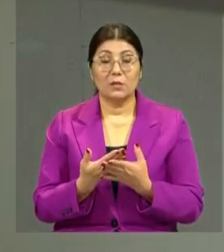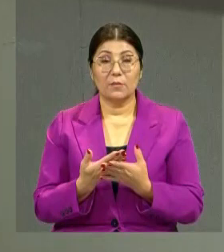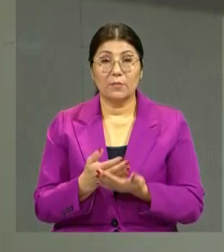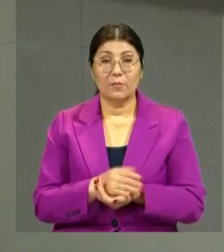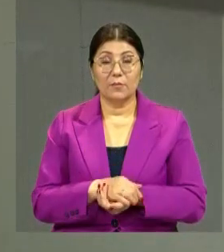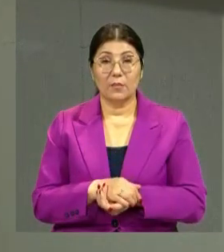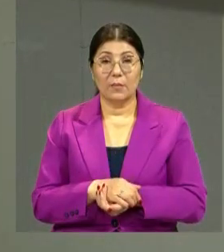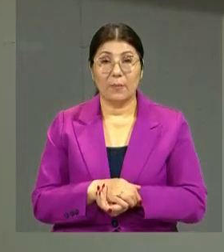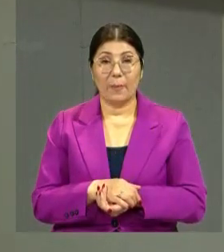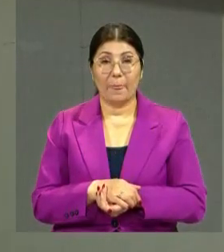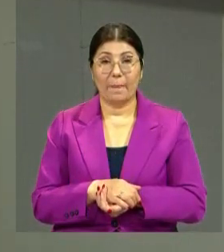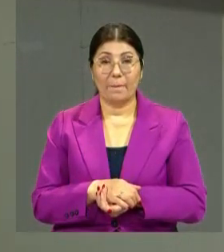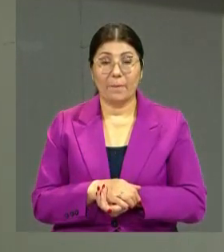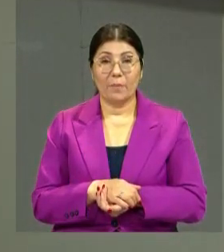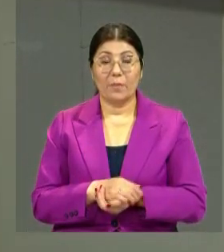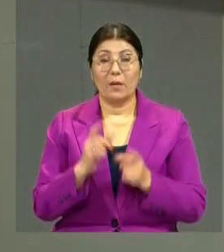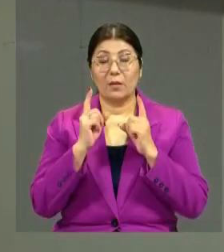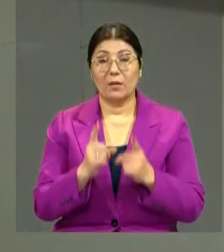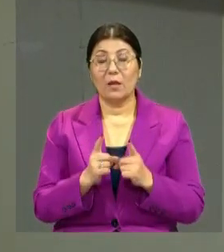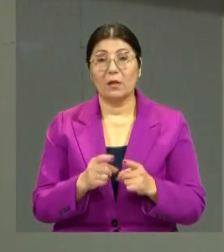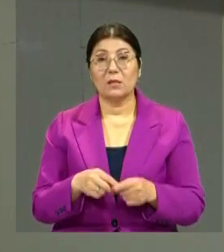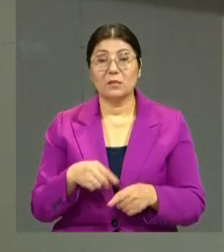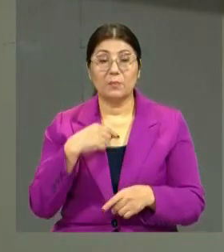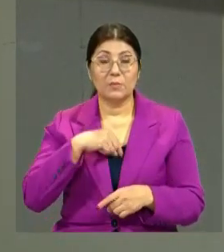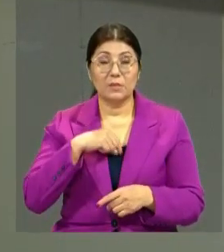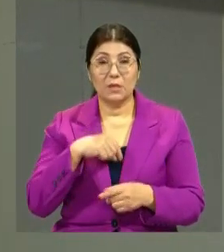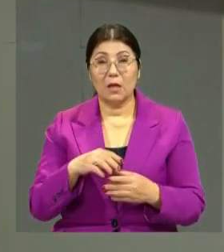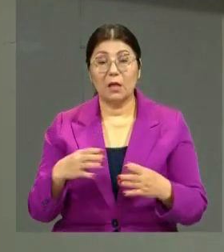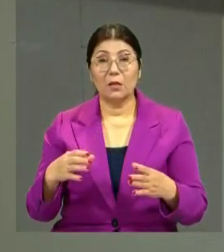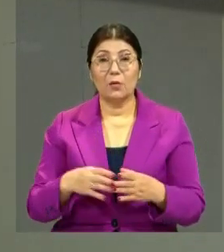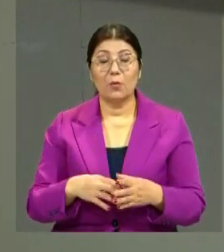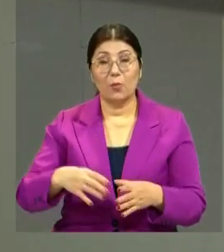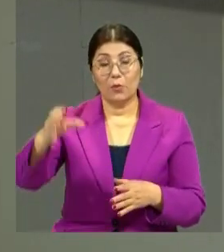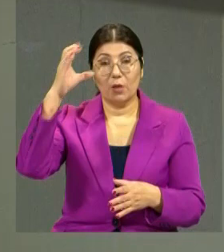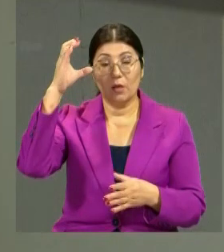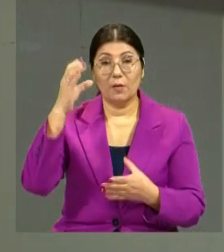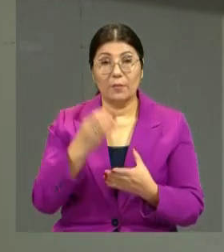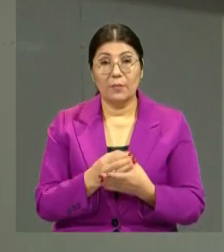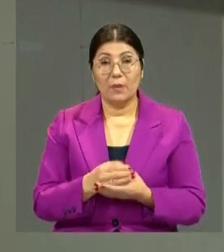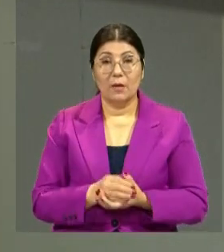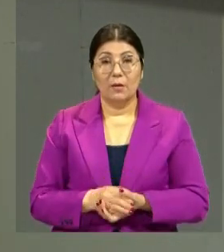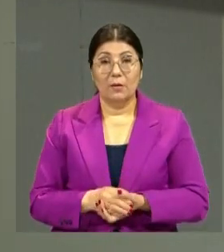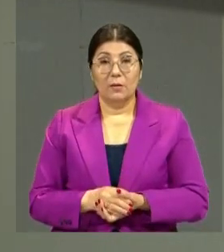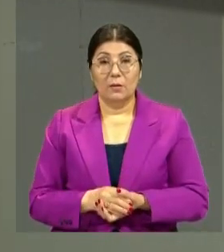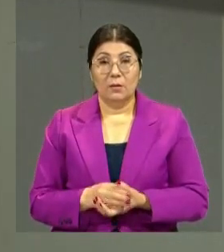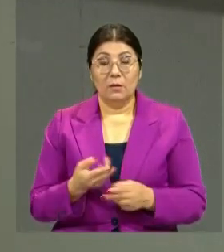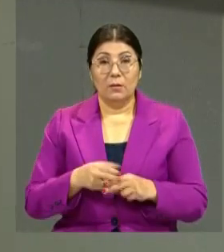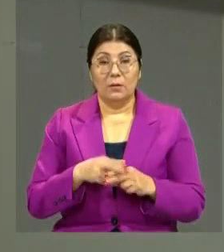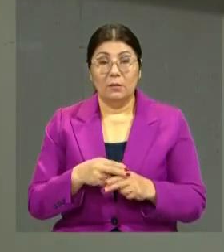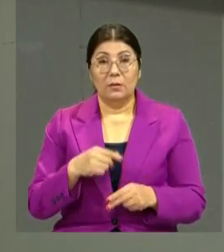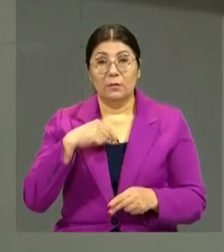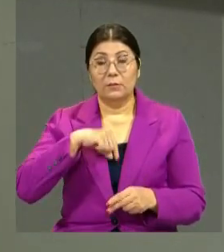да. Ал нағыз психологияға үңілетін болсақ, психолог ол ақыл